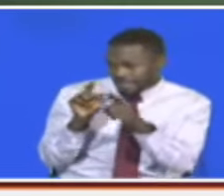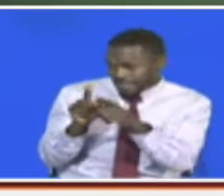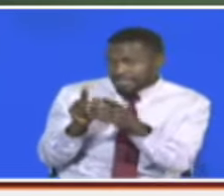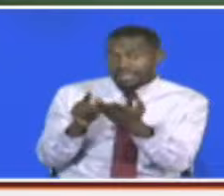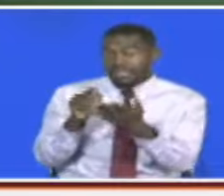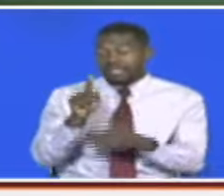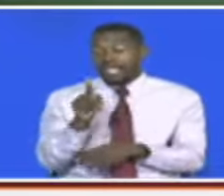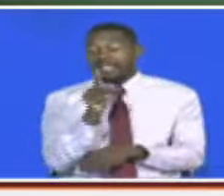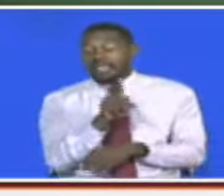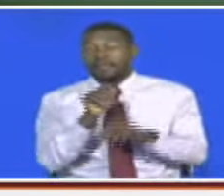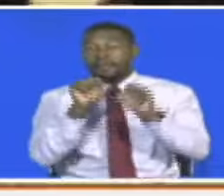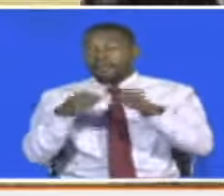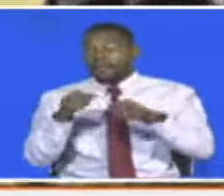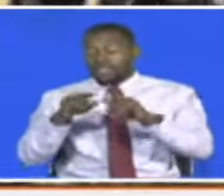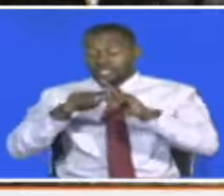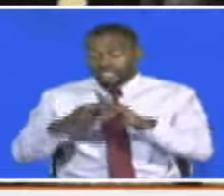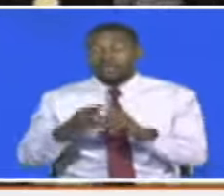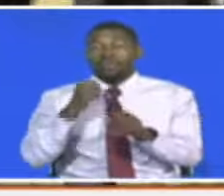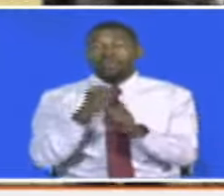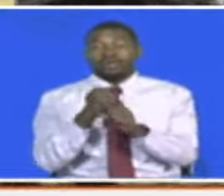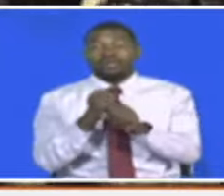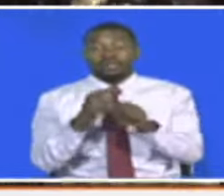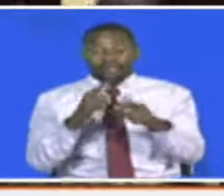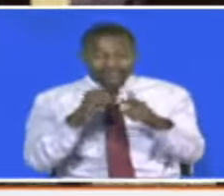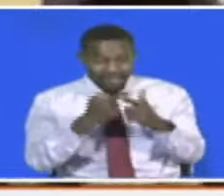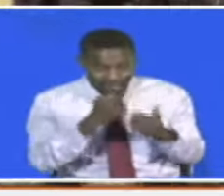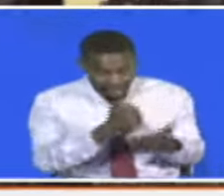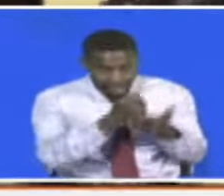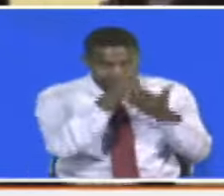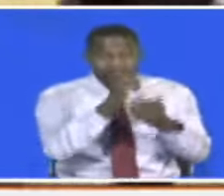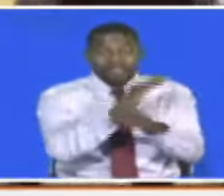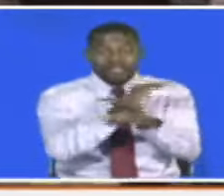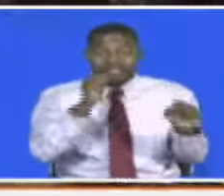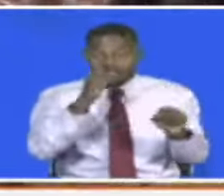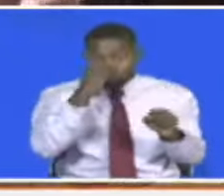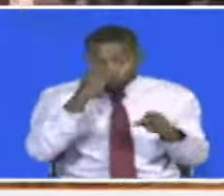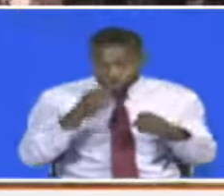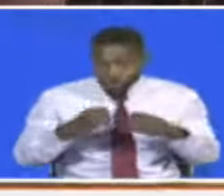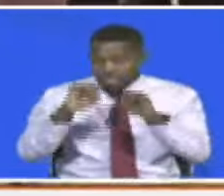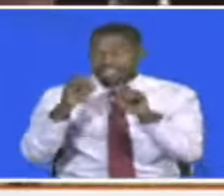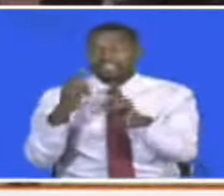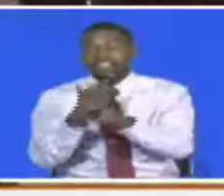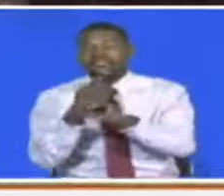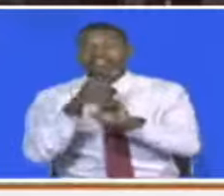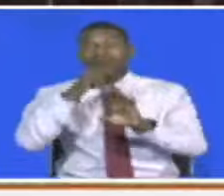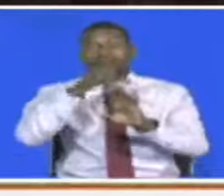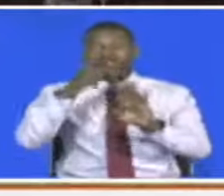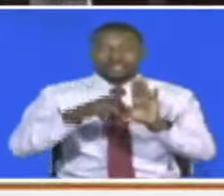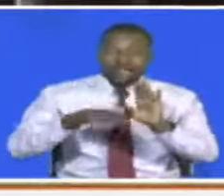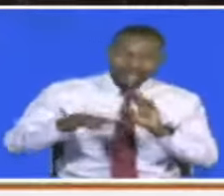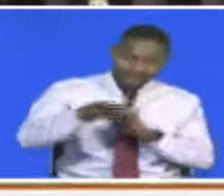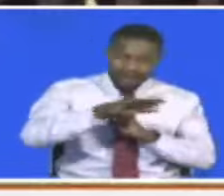kuchukua nafasi ya Gachagua na kumsaidia Rais Ruto kuendeleza miradi ya maendeleo nchini.